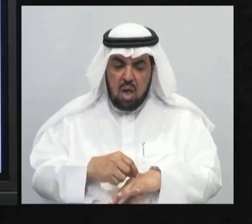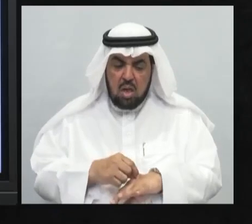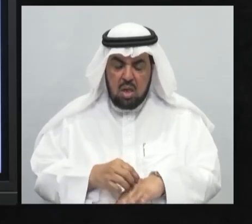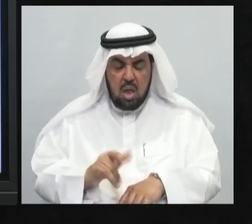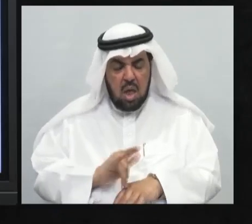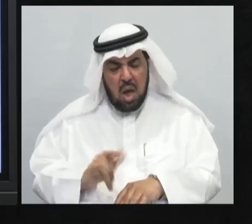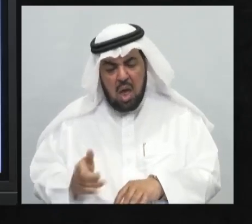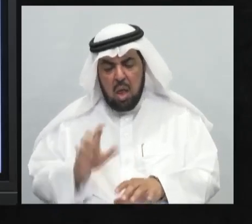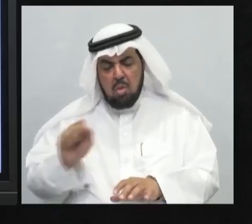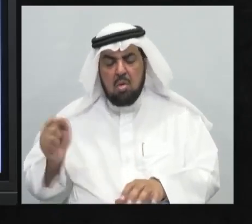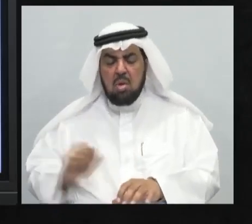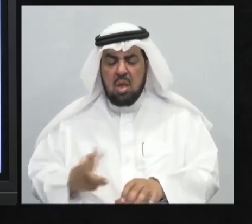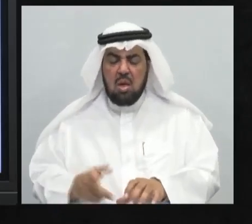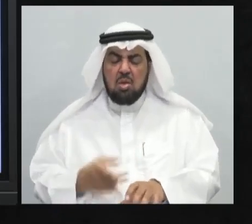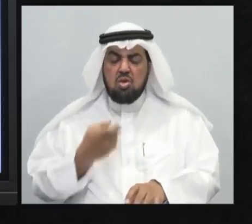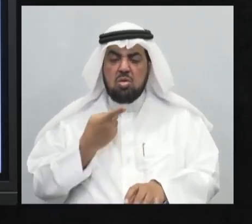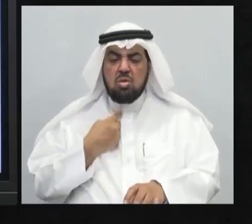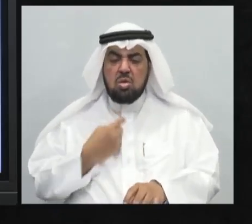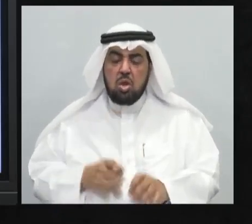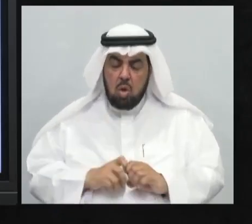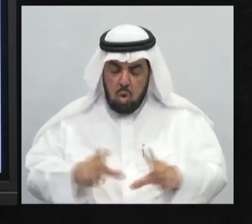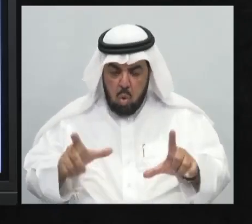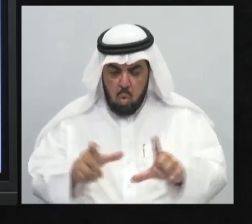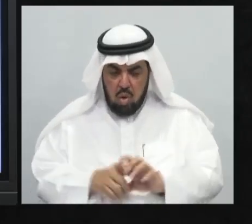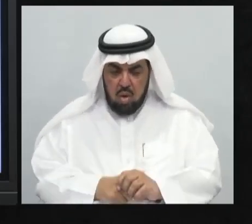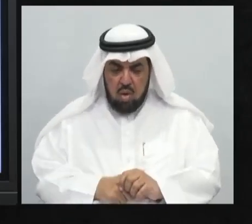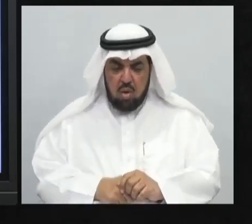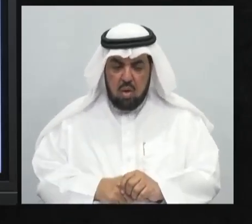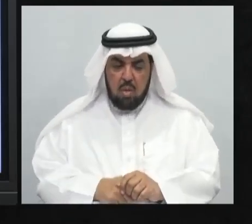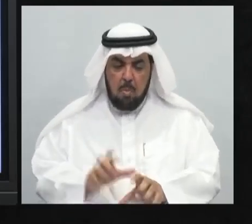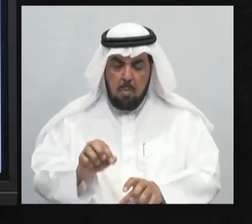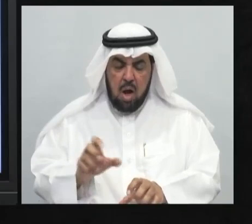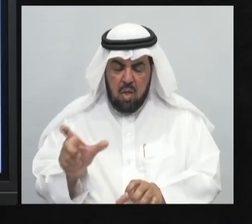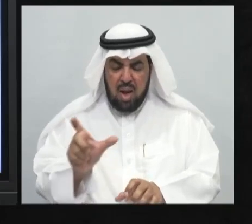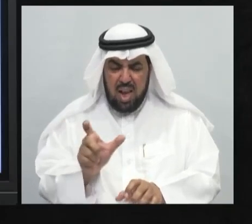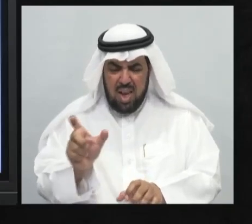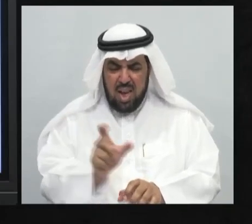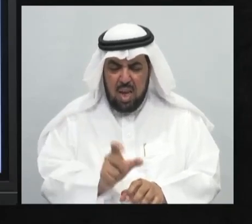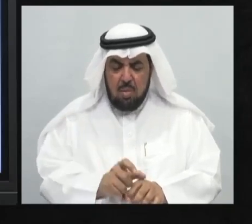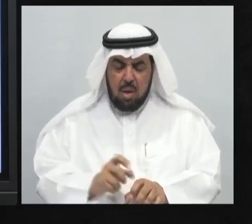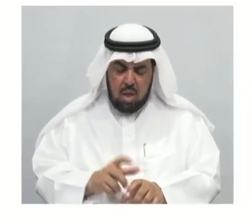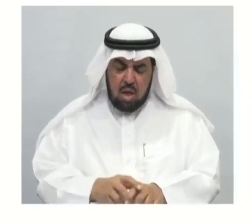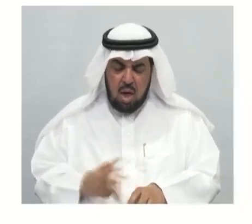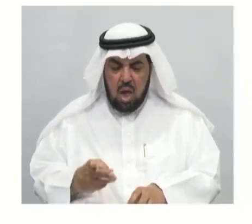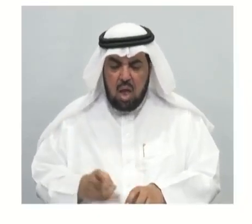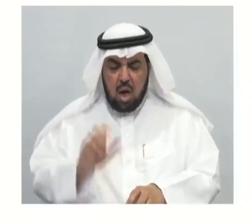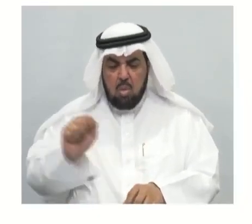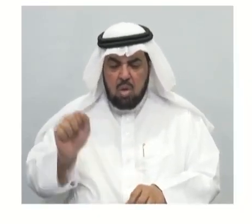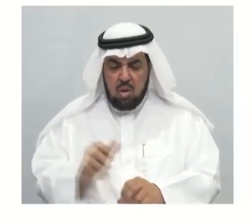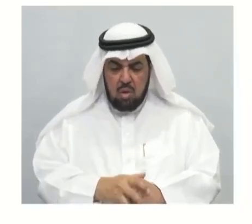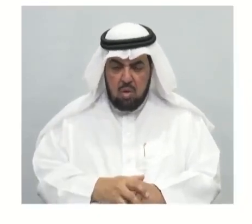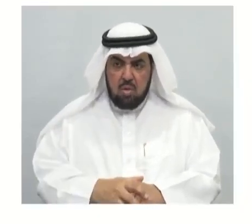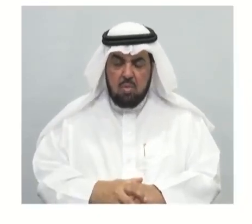غير مختصين او الرغبه في توضيح بعض المصطلحات الفنيه لغير